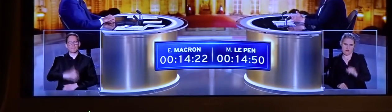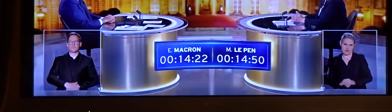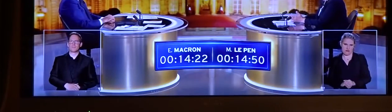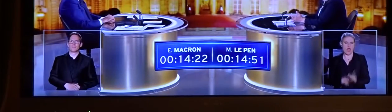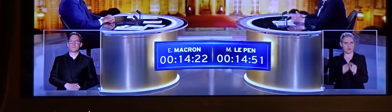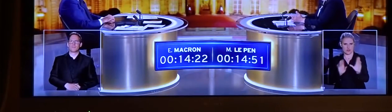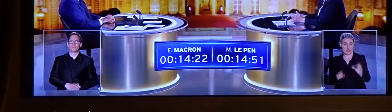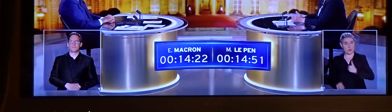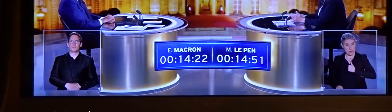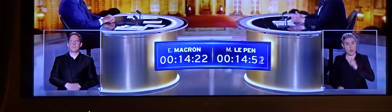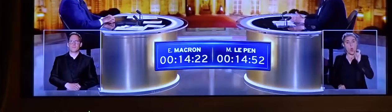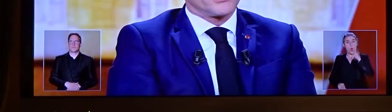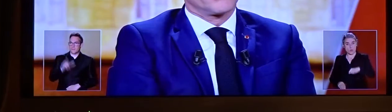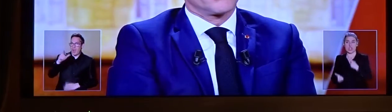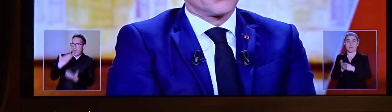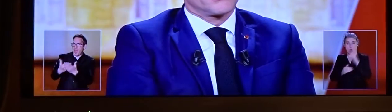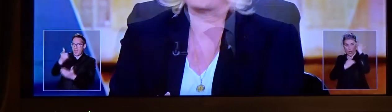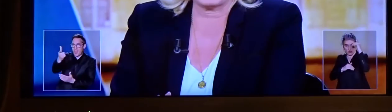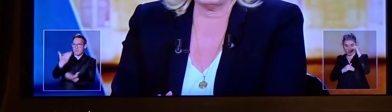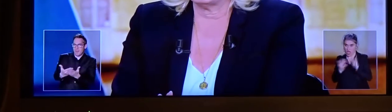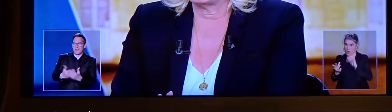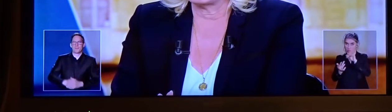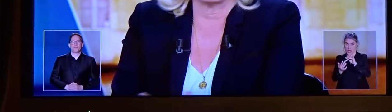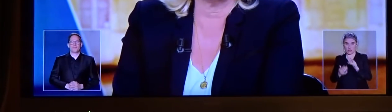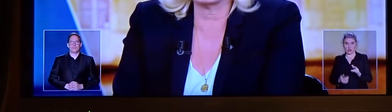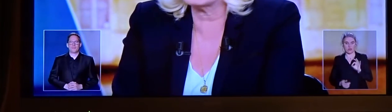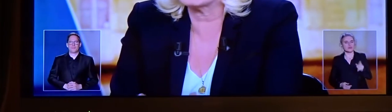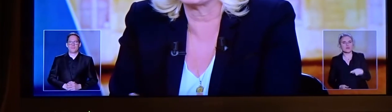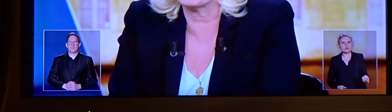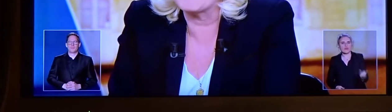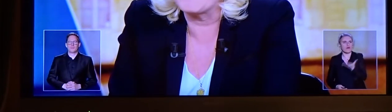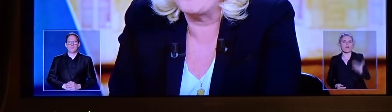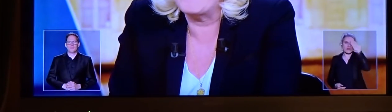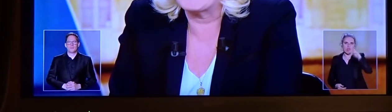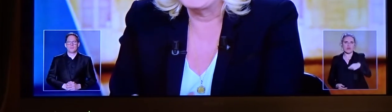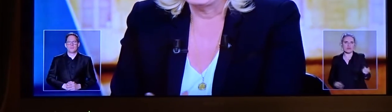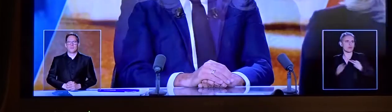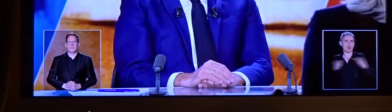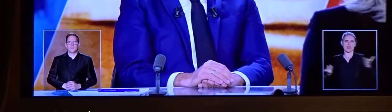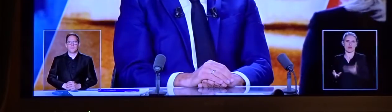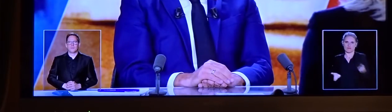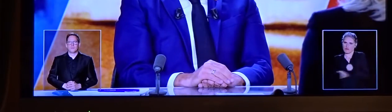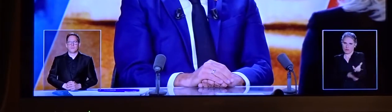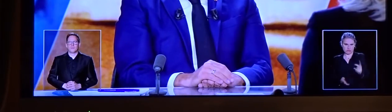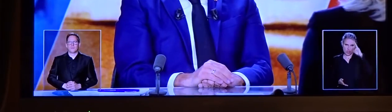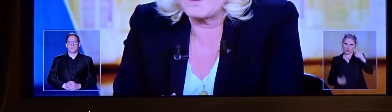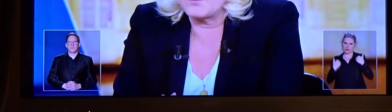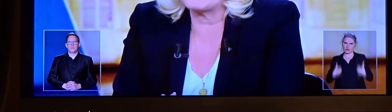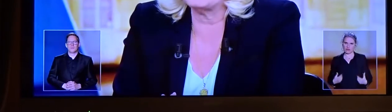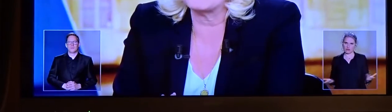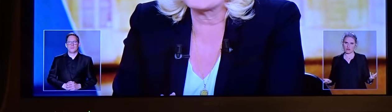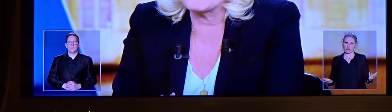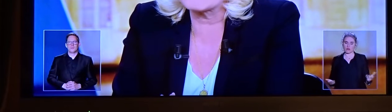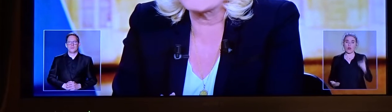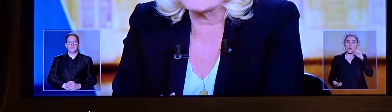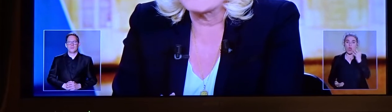faire un prêt à l'étranger, donc vous l'avez c'est fait. Parce que, bien sûr, mais tout le monde le sait, cette notoriété publique, c'est parce que